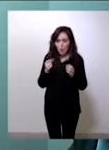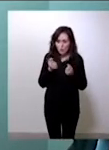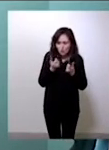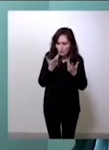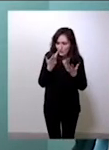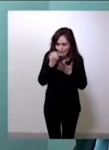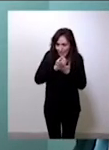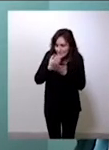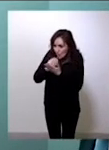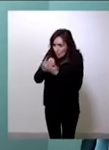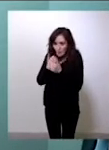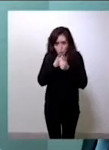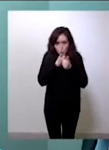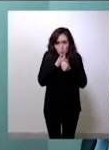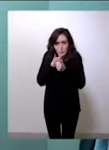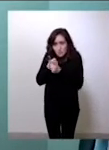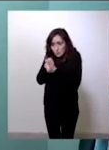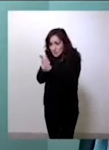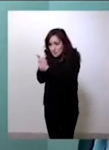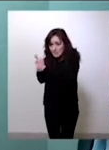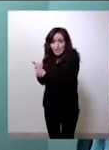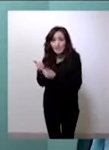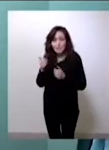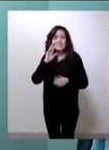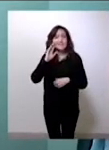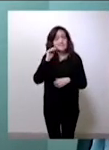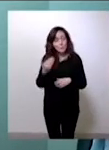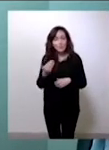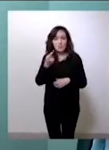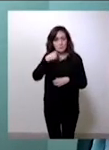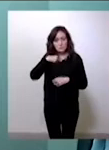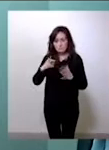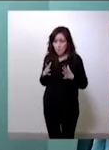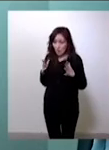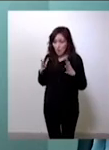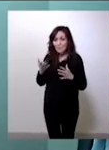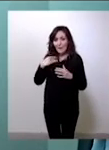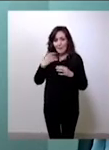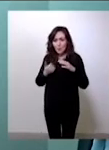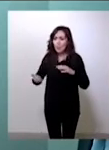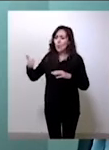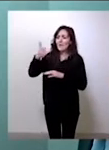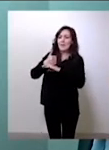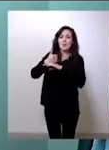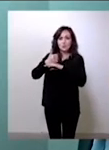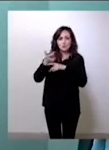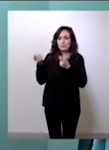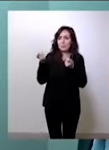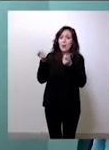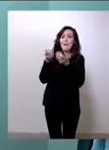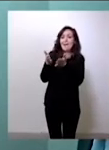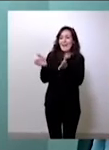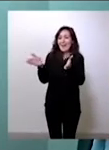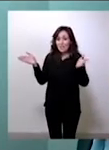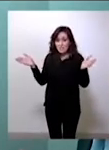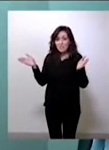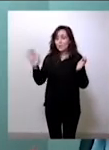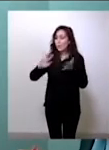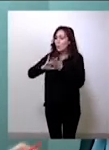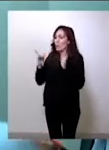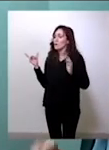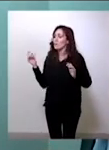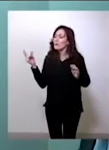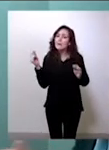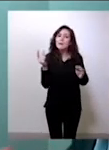faut pouvoir les suivre. Et c'est pour ça que là-dessus, on s'engage dans le cadre d'une gouvernance qui est élargie à l'ensemble des acteurs économiques